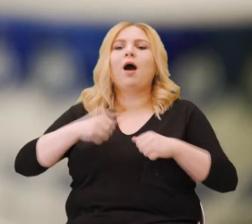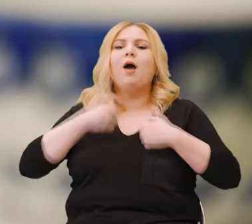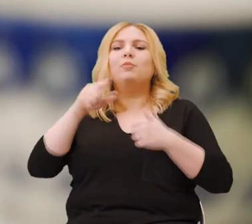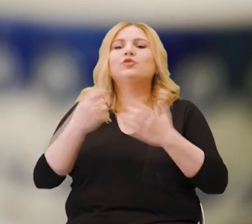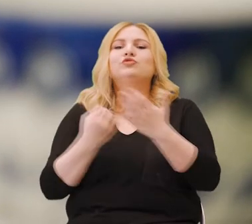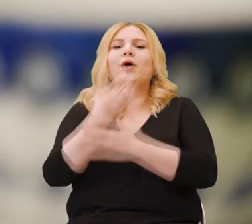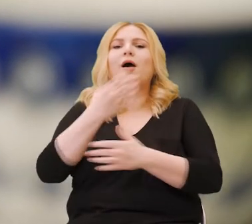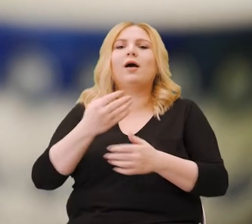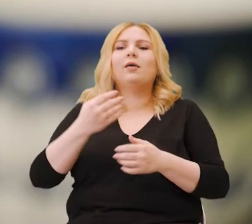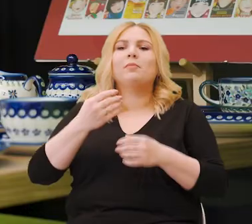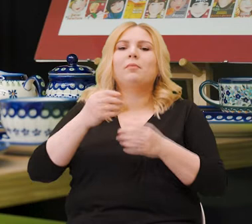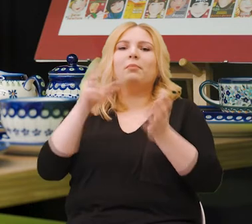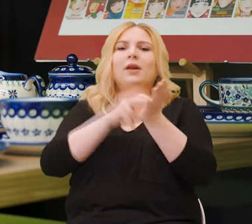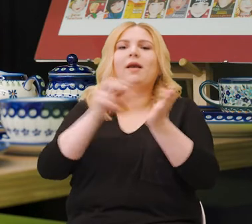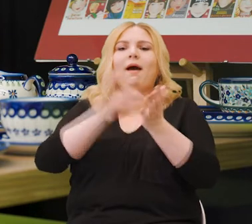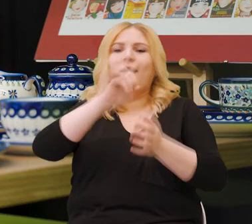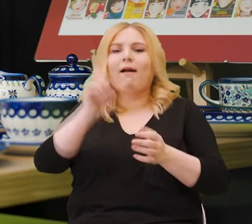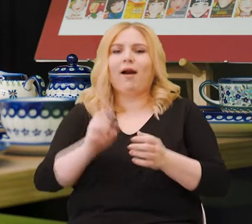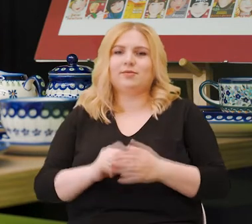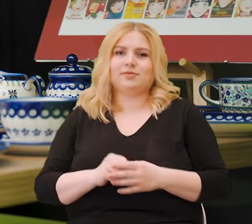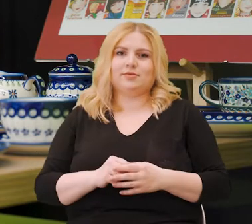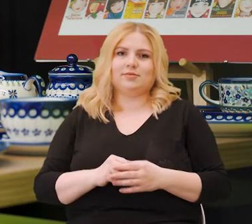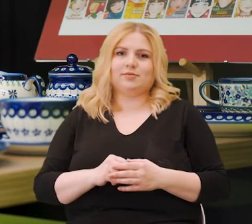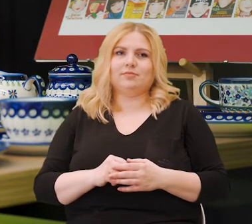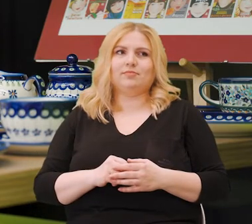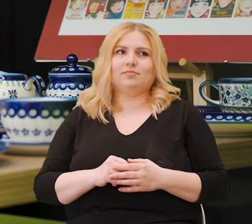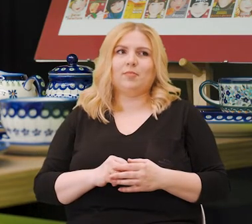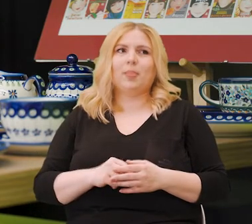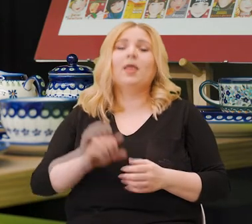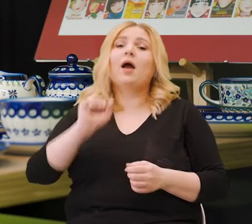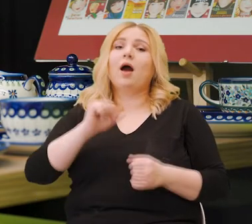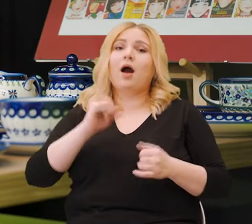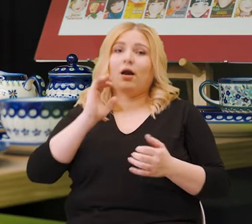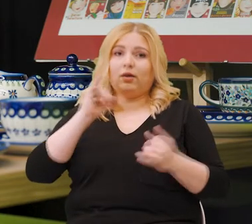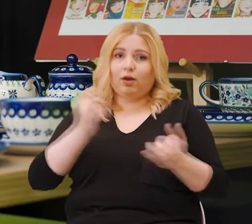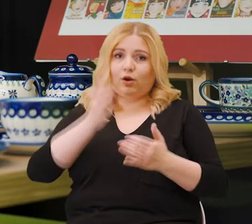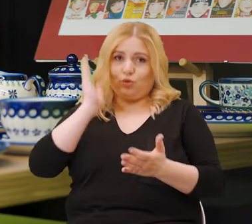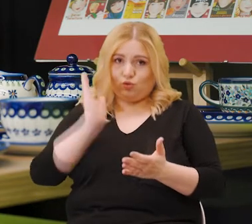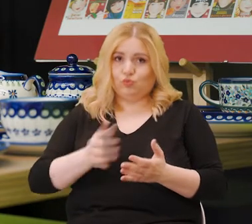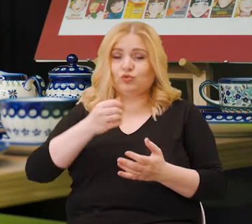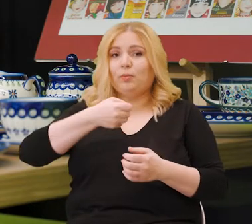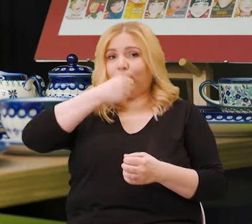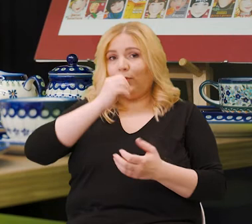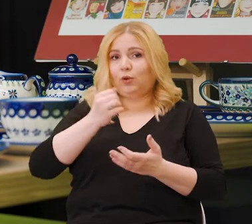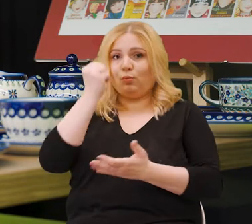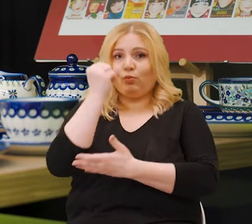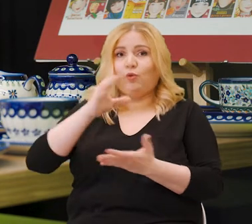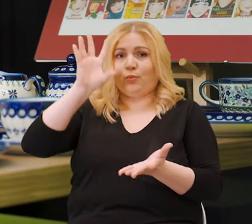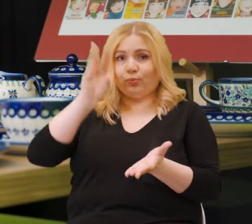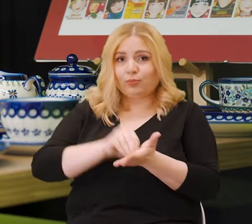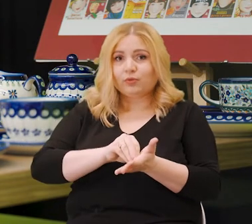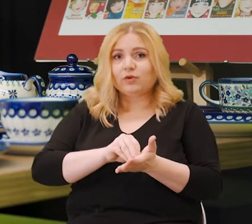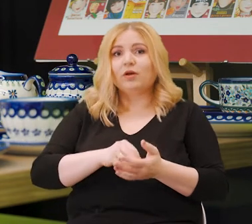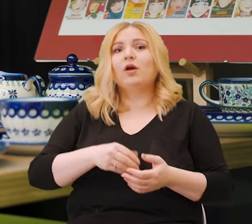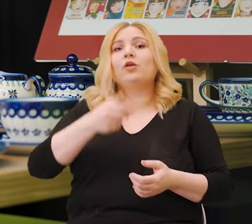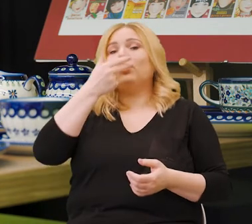szampan nie wybąbelkował, bo korek wstrzelił się w piasek. A jak już opróżnili butelkę, to mowy